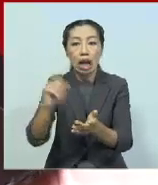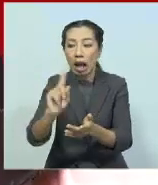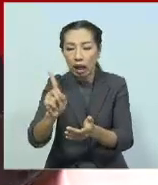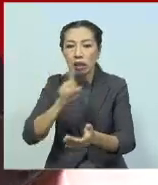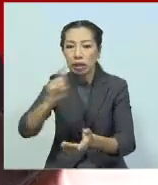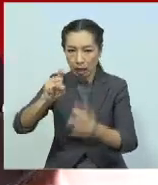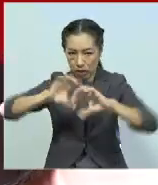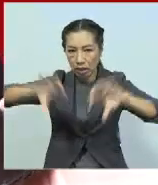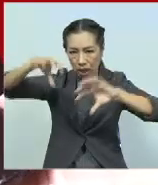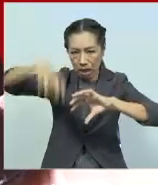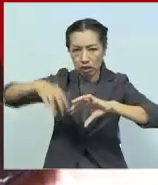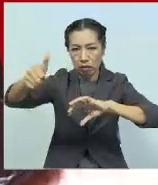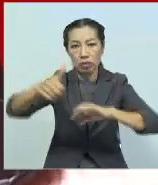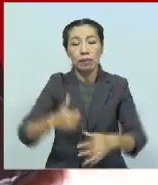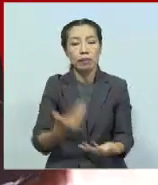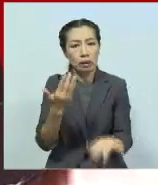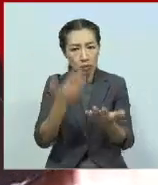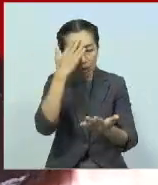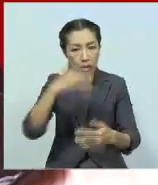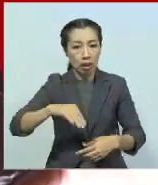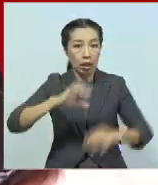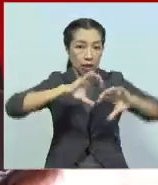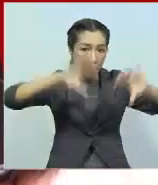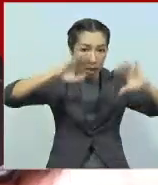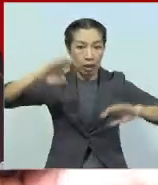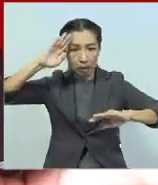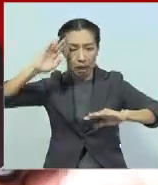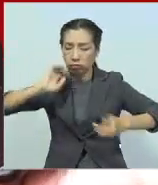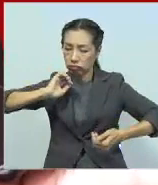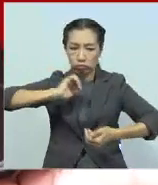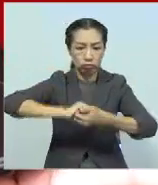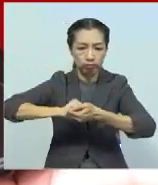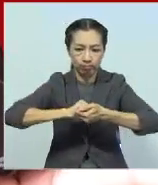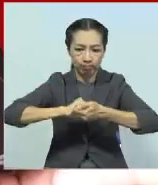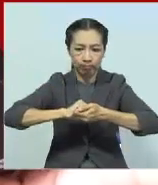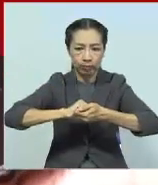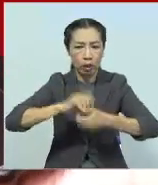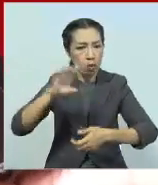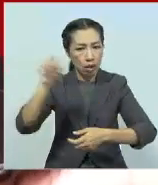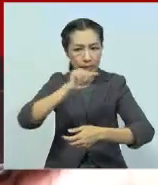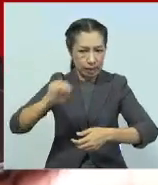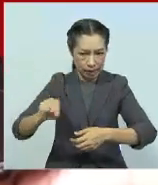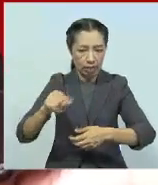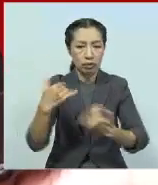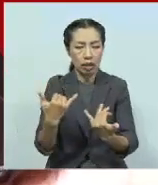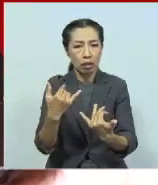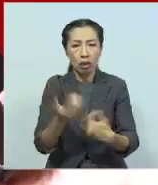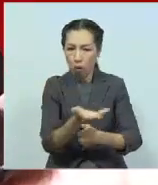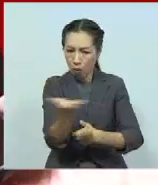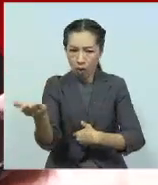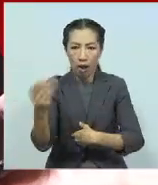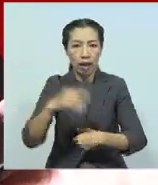ชการย้ำว่ารัฐบาลและเหล่าทัพยังมีความเป็นเอกภาพ 100% ครับมีความเหนียวแน่นเป็นหนึ่งเดียวกันและขอ